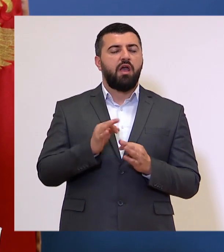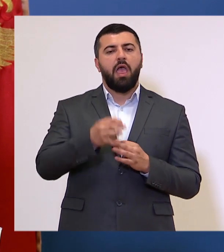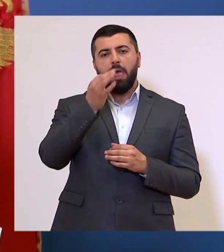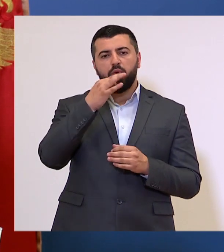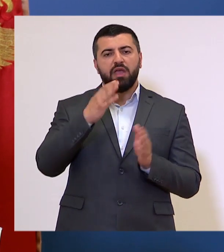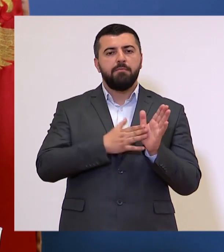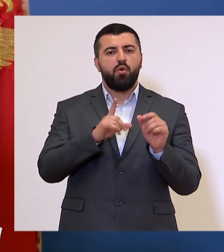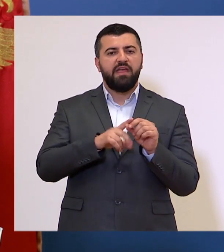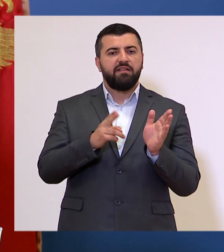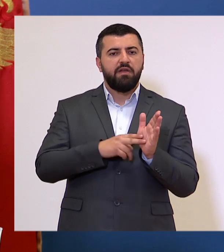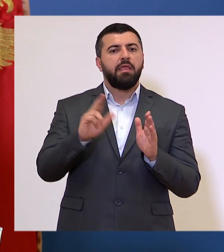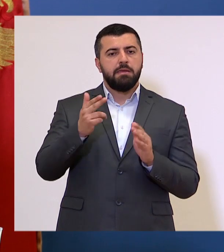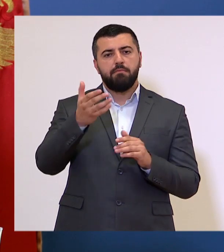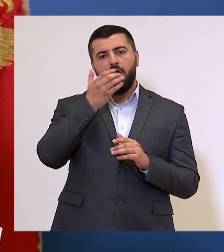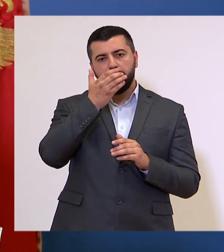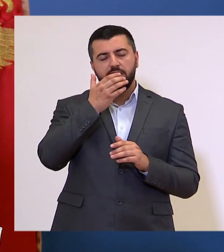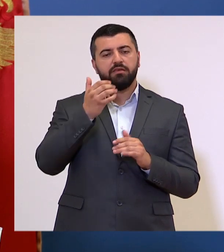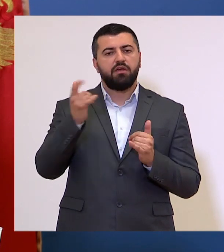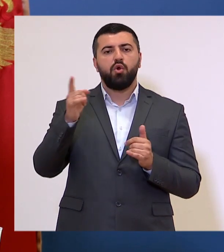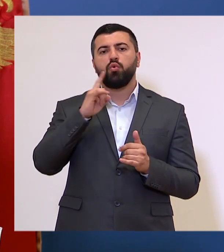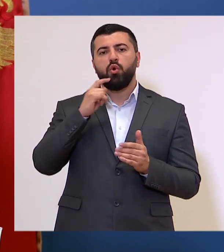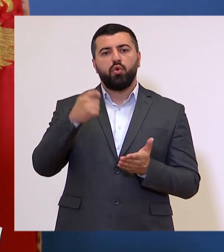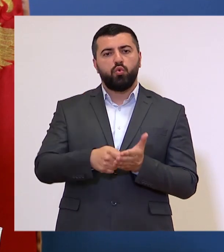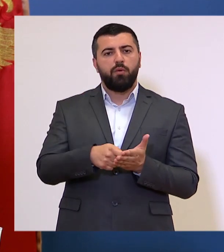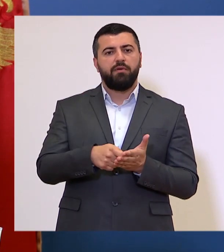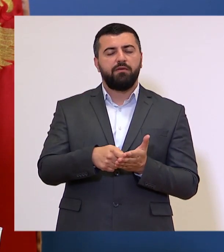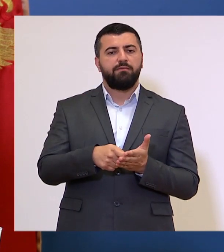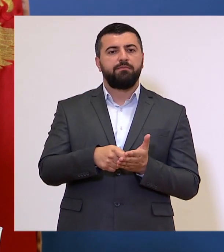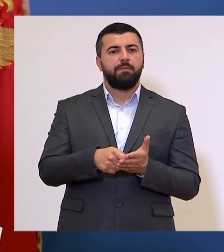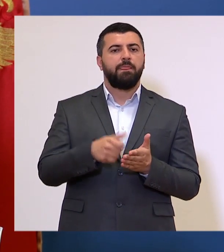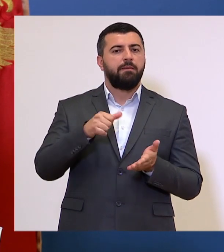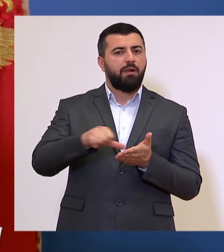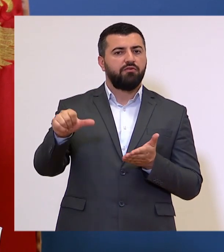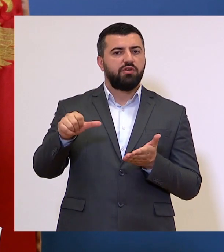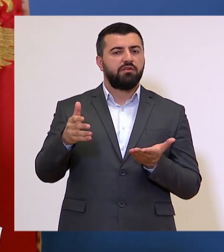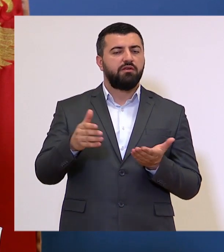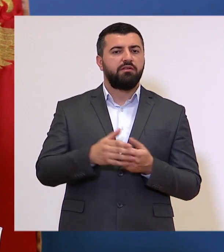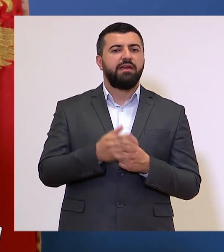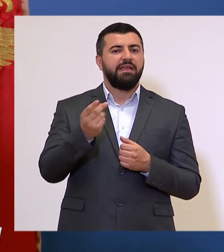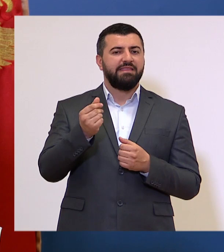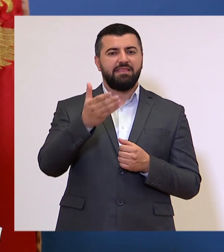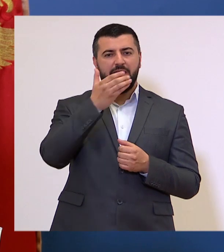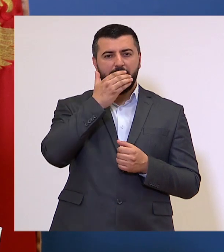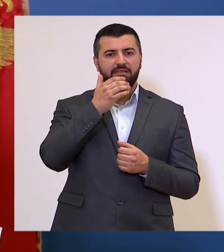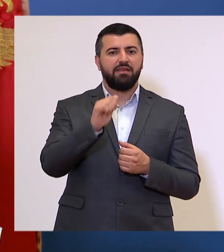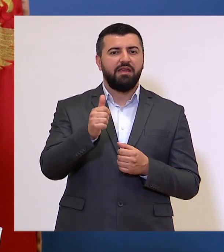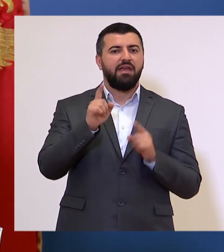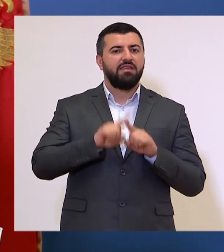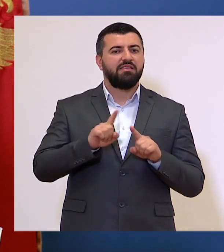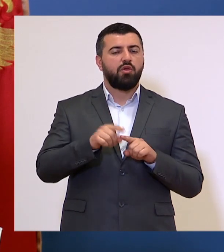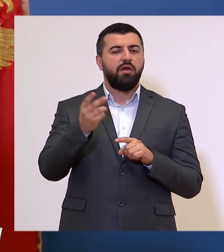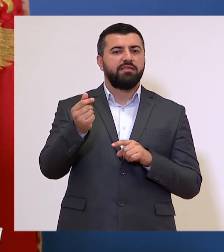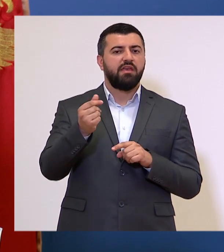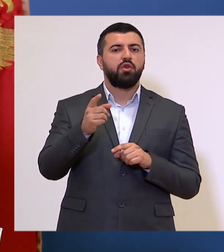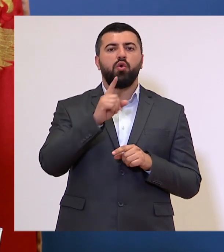Apoteke Montefarma su snabdjevene određenom količinom maski koje su komercijalno nabavljene, dakle plaćene. Cijena maske je identična